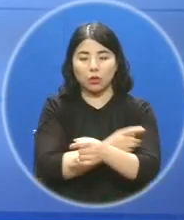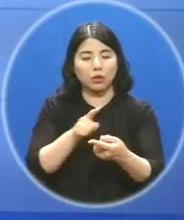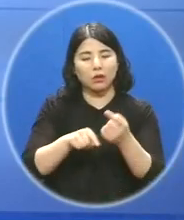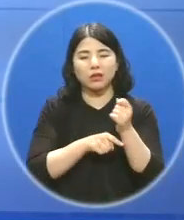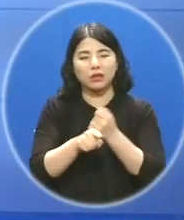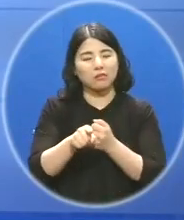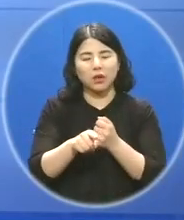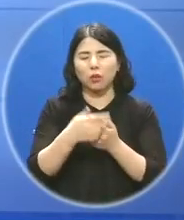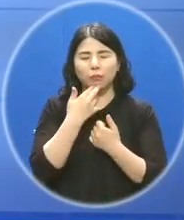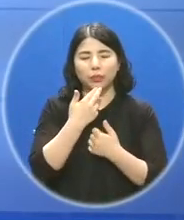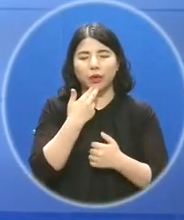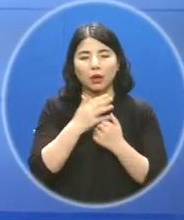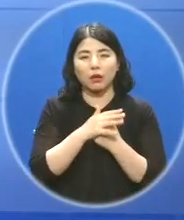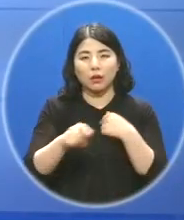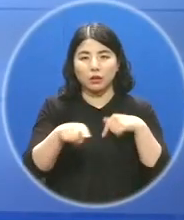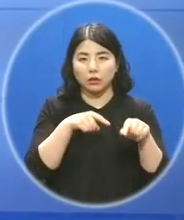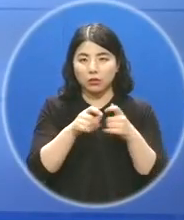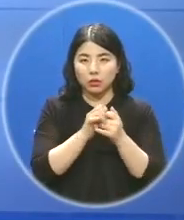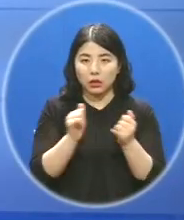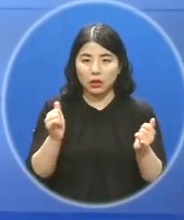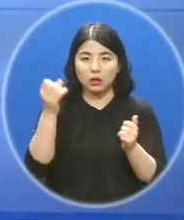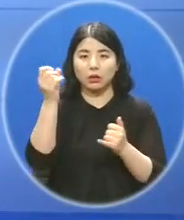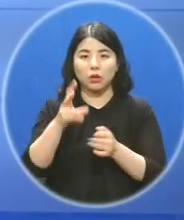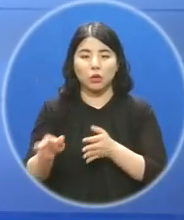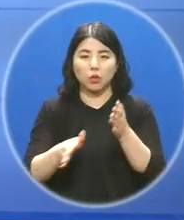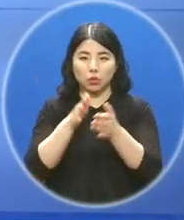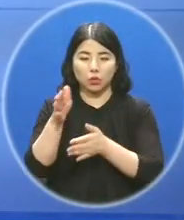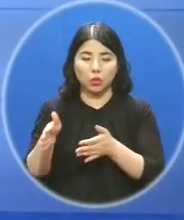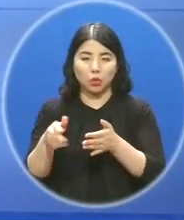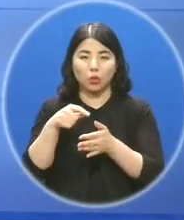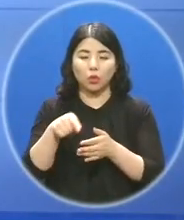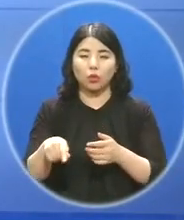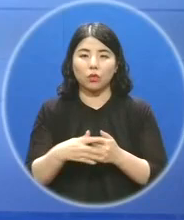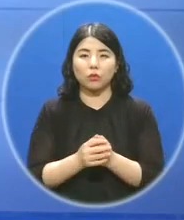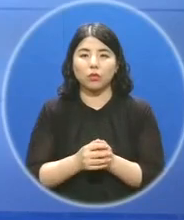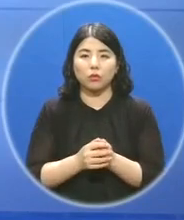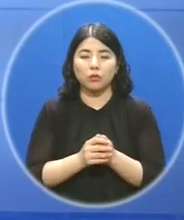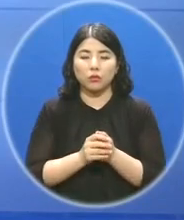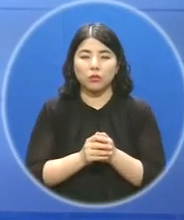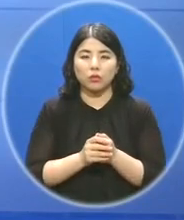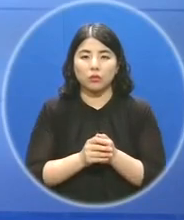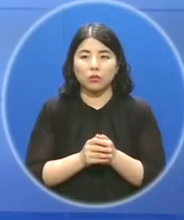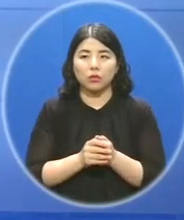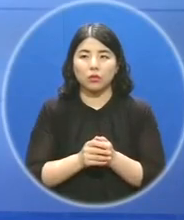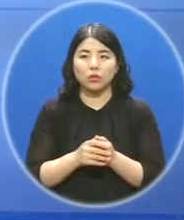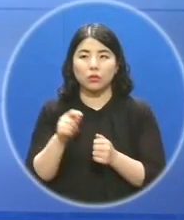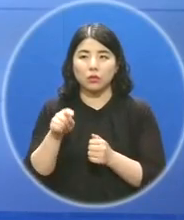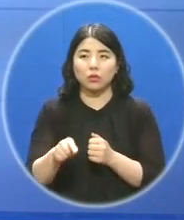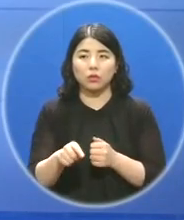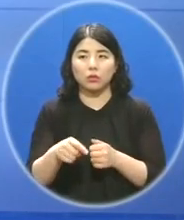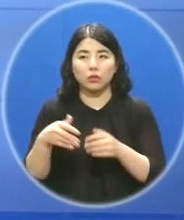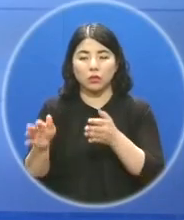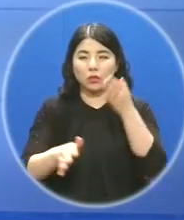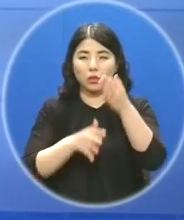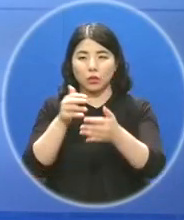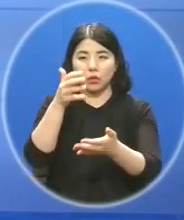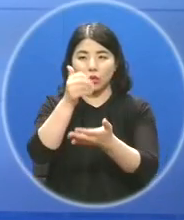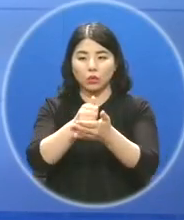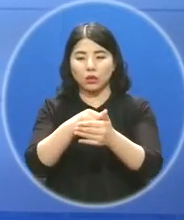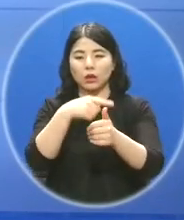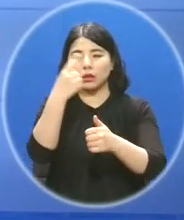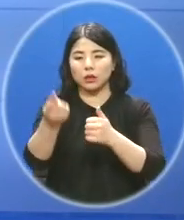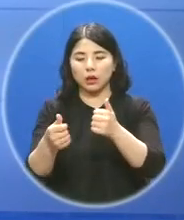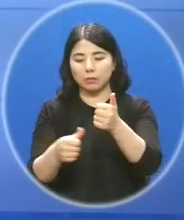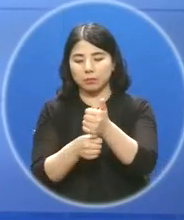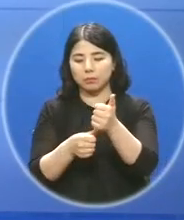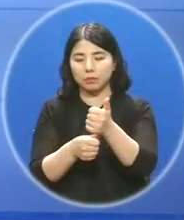있진 않아요, 사실은. 정치인이고 그리고 도에 사실상에 보면 의전서열 도에서는 2위입니다. 도지사님 다음이시죠.